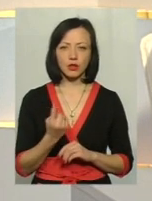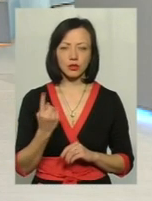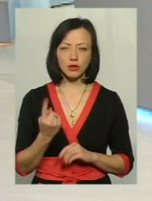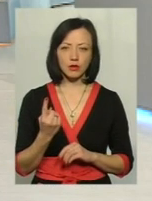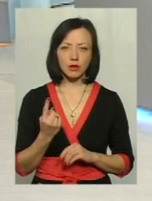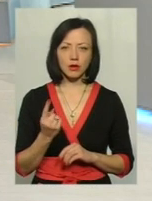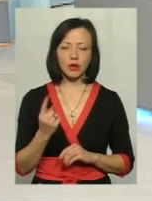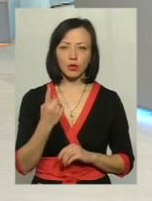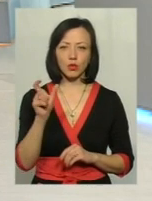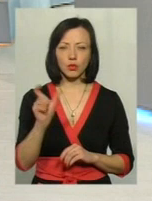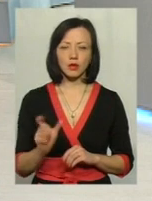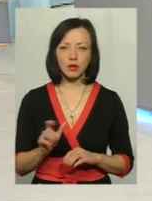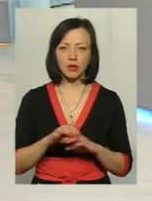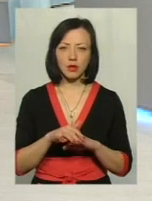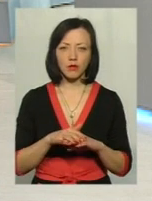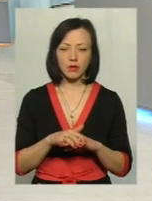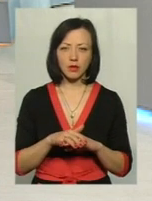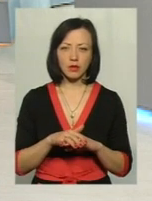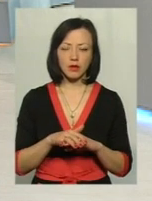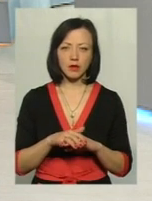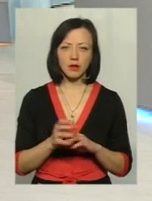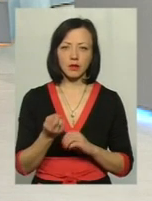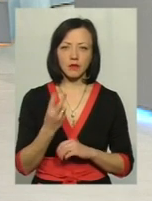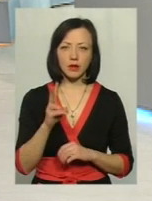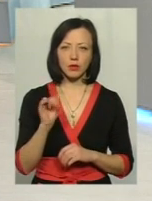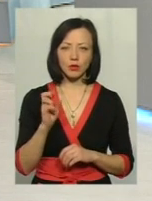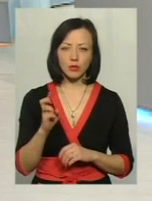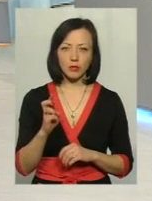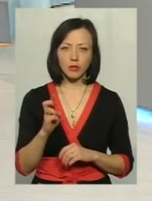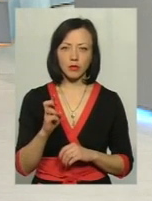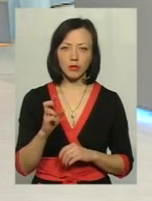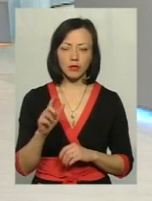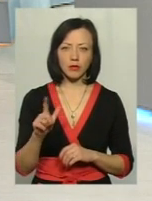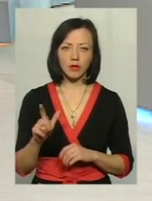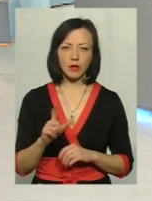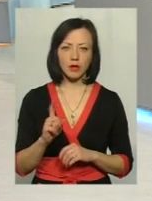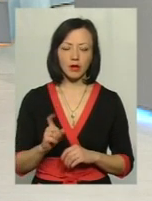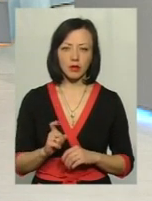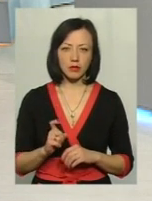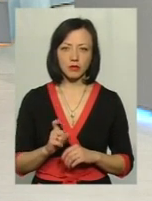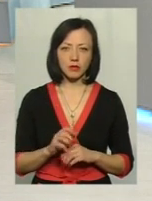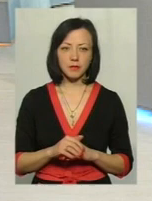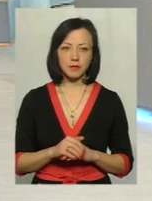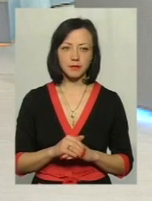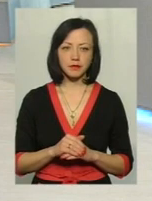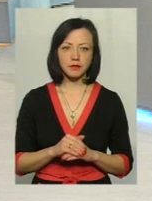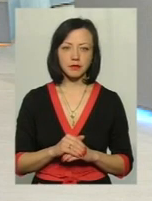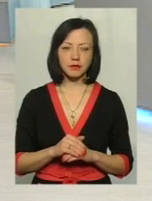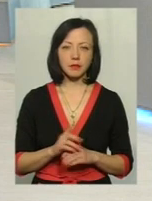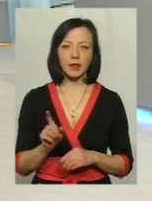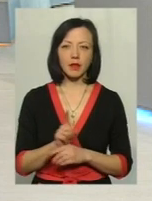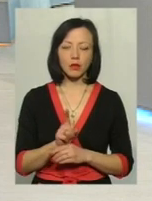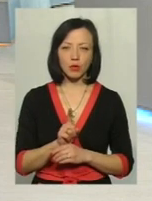людину нарахували за ці 12 кубів газу. От. А